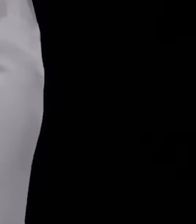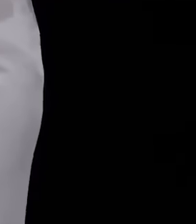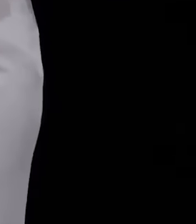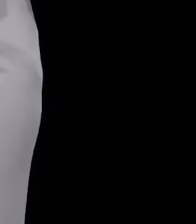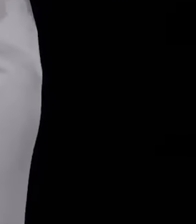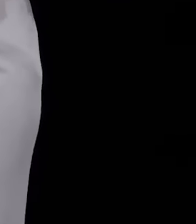함께하세요